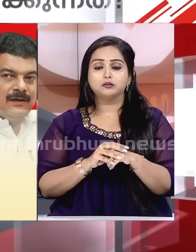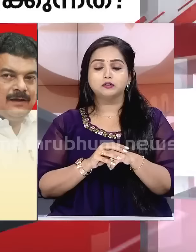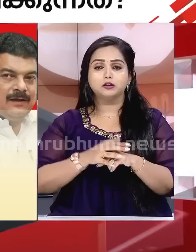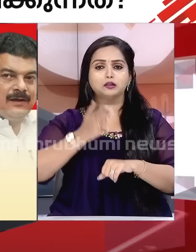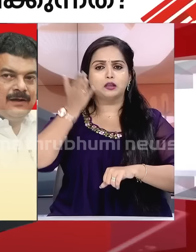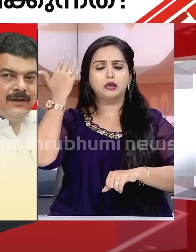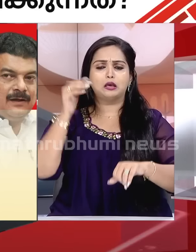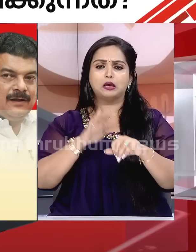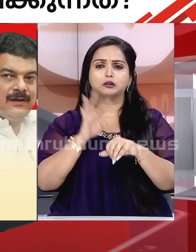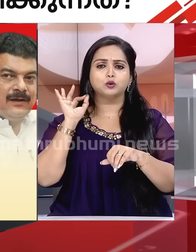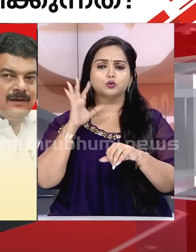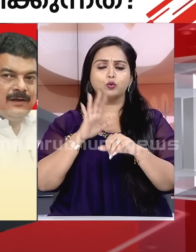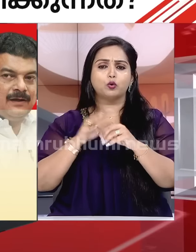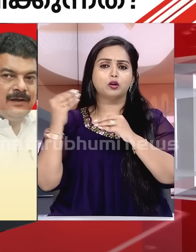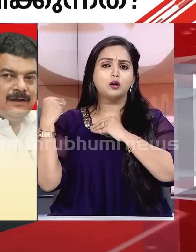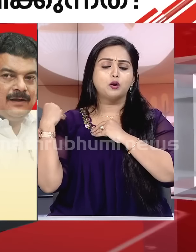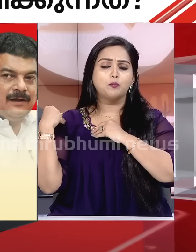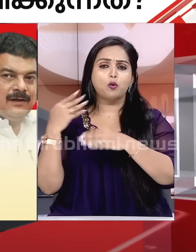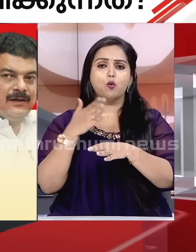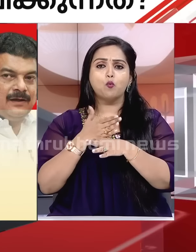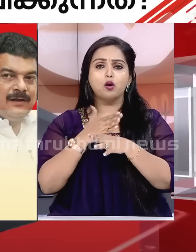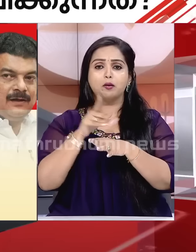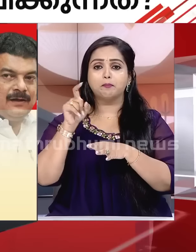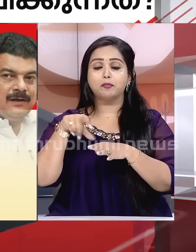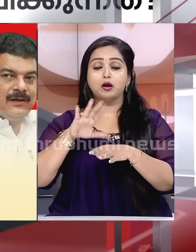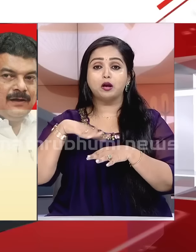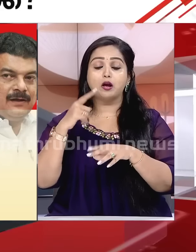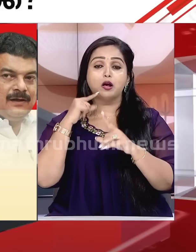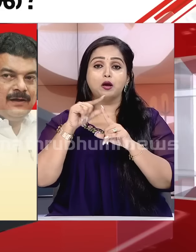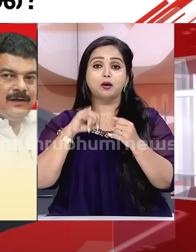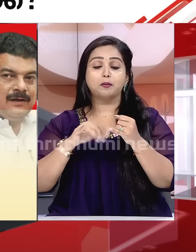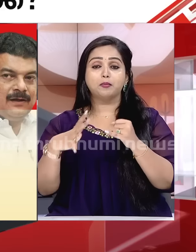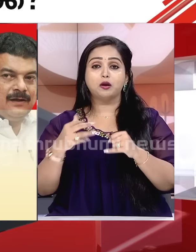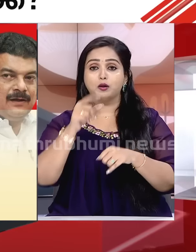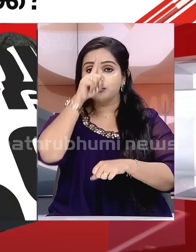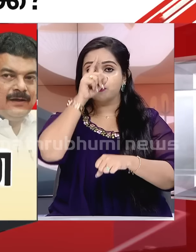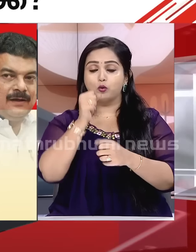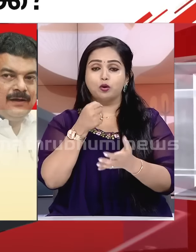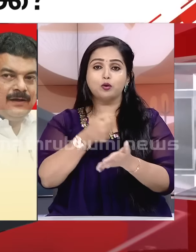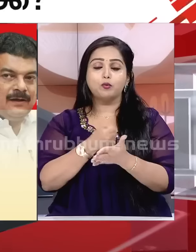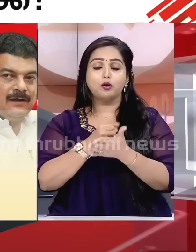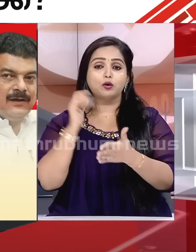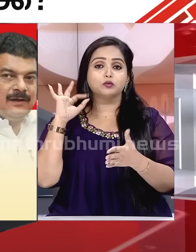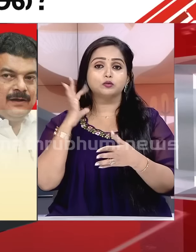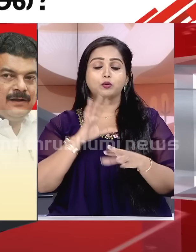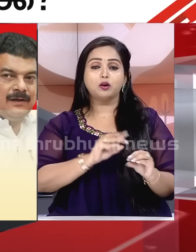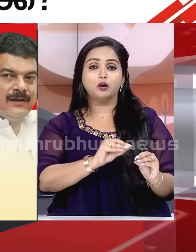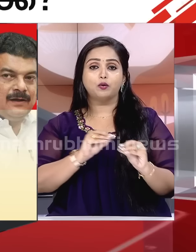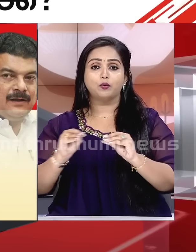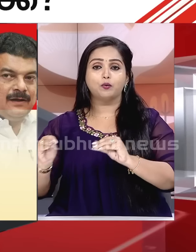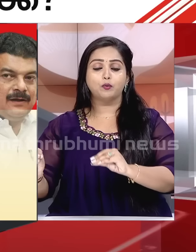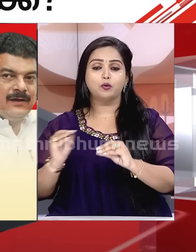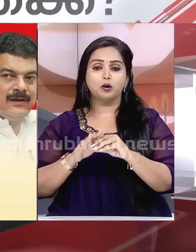ഇൻസ്പെക്ടറായിരുന്നു അങ്ങാണ്ട് എന്ന് തോന്നുന്നു. കസ്റ്റംസ് ജോലി ചെയ്ത ആൾ പിന്നീട് IPS കിട്ടിയാണ് പോലീസിൽ വന്നത്. അപ്പോൾ സ്വർണ്ണക്കടത്തും അങ്ങനെയുള്ള കാര്യങ്ങളുമൊക്കെ ആയിട്ട്